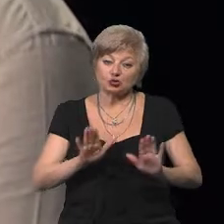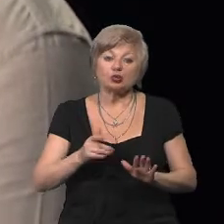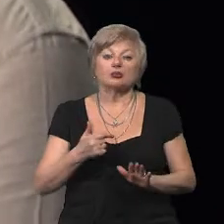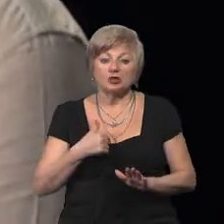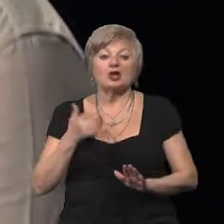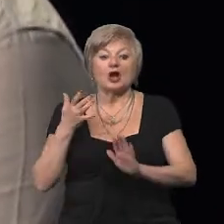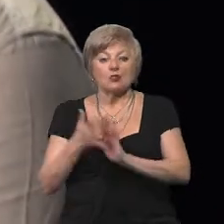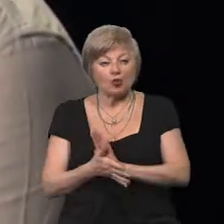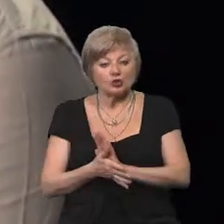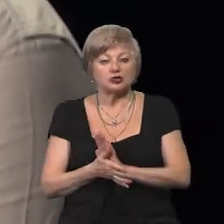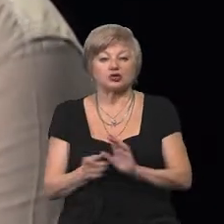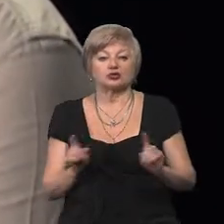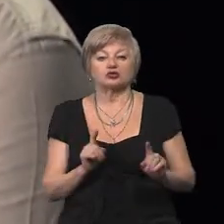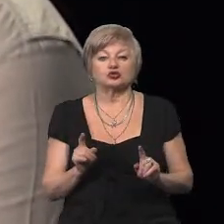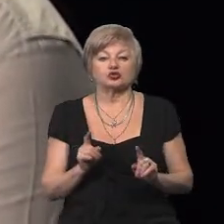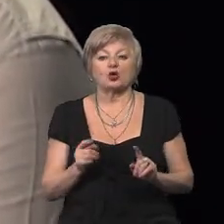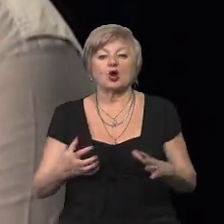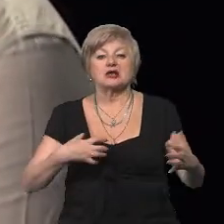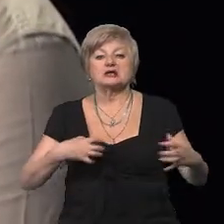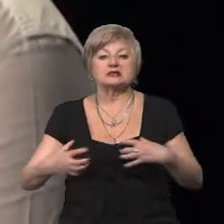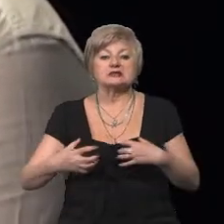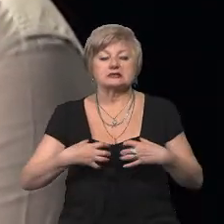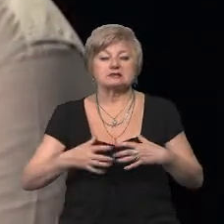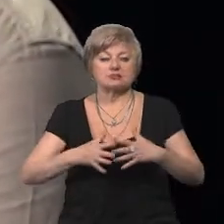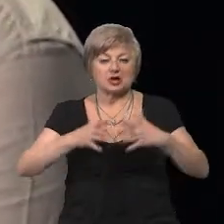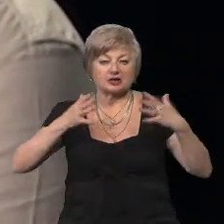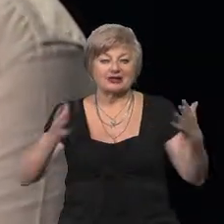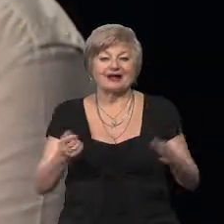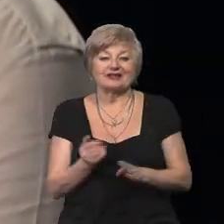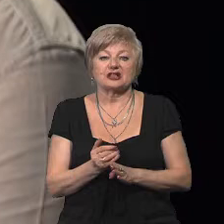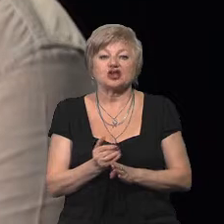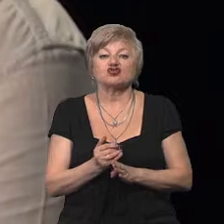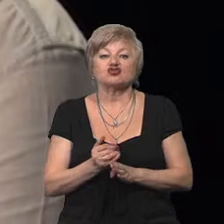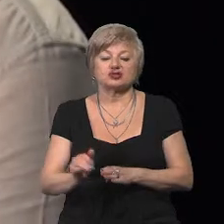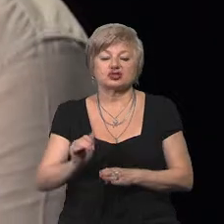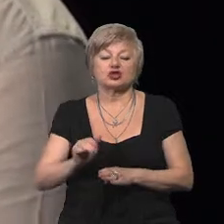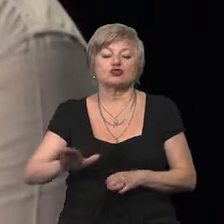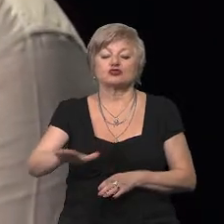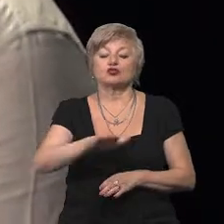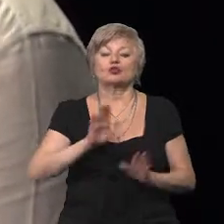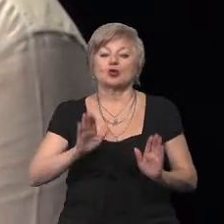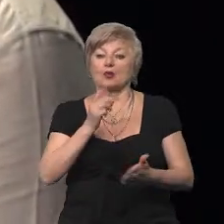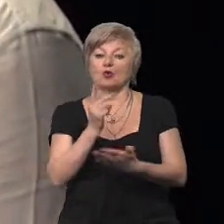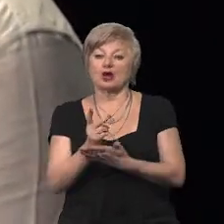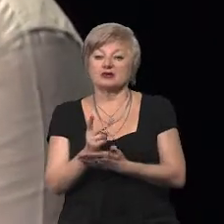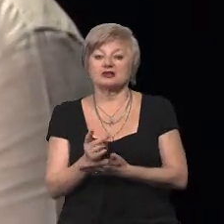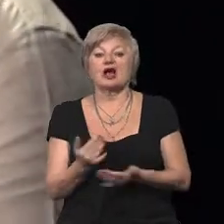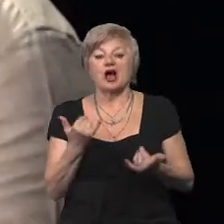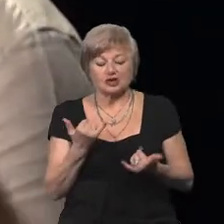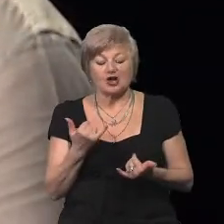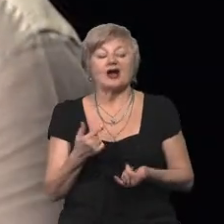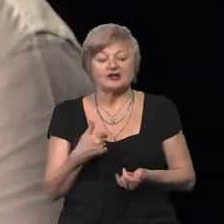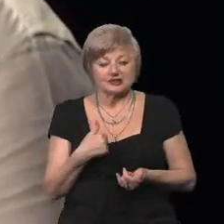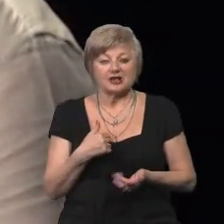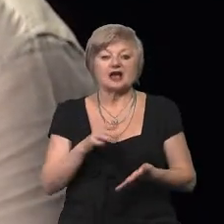сам спектакль, там, роль или спектакль, идея – это часть, это как бы верхушка айсберга. Вот. А сейчас я больше